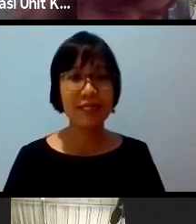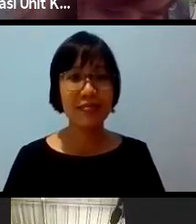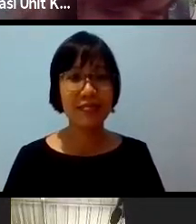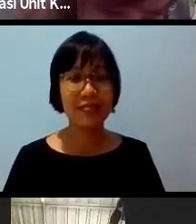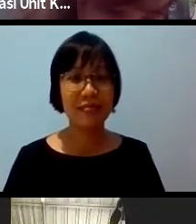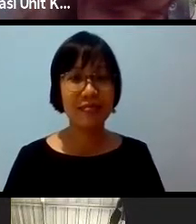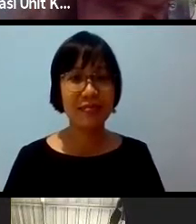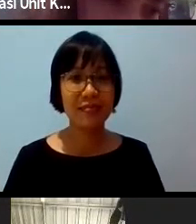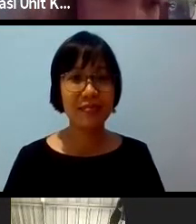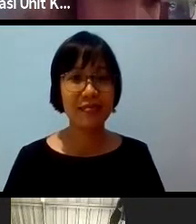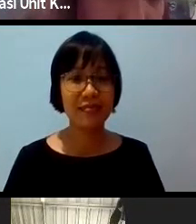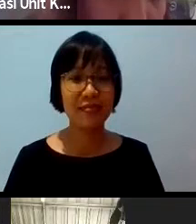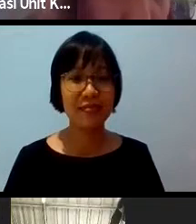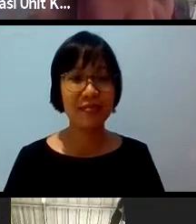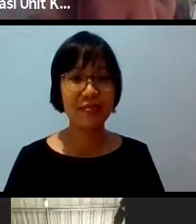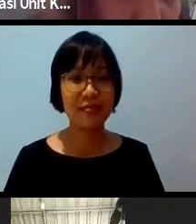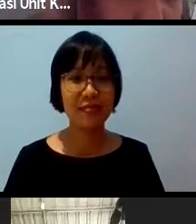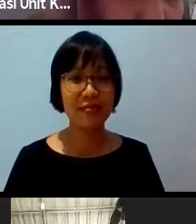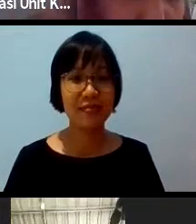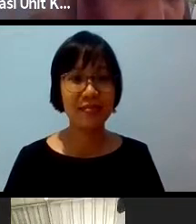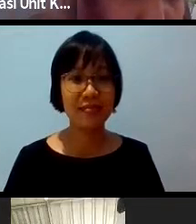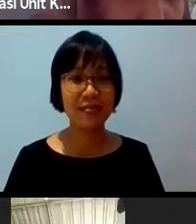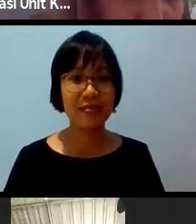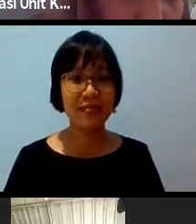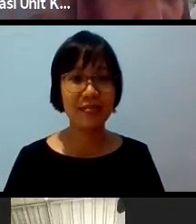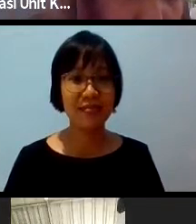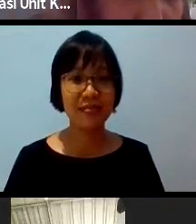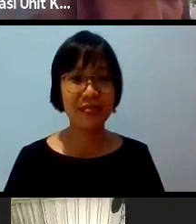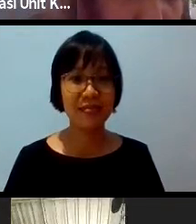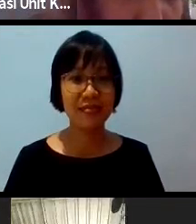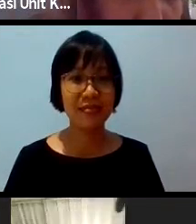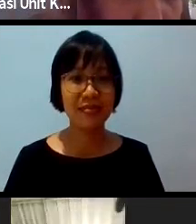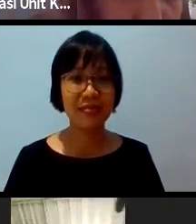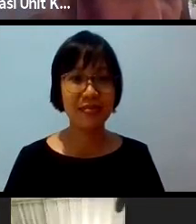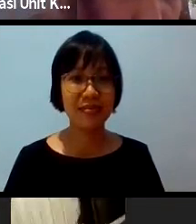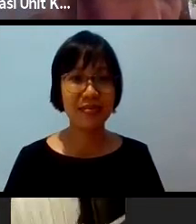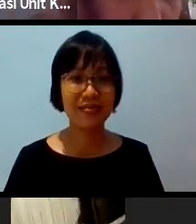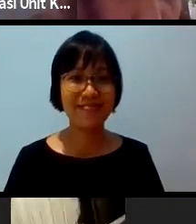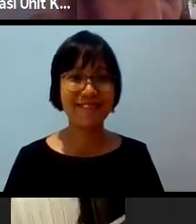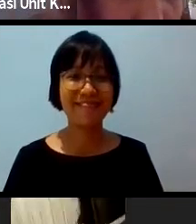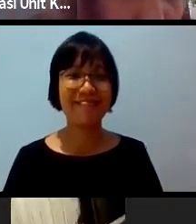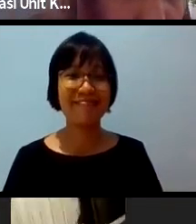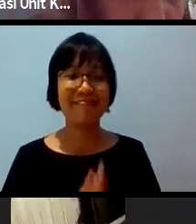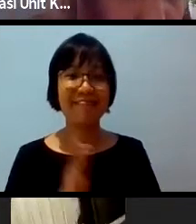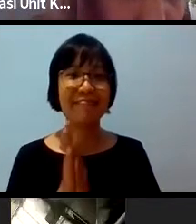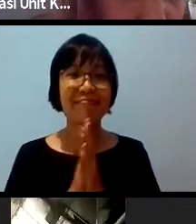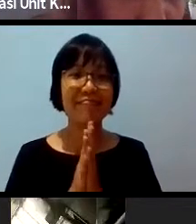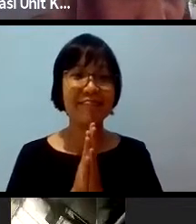sama Intan. So, rilis dan senang mendengarmu. Top banget. Gini,